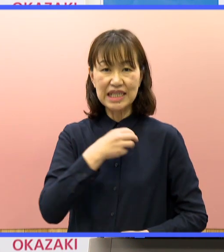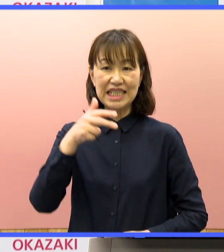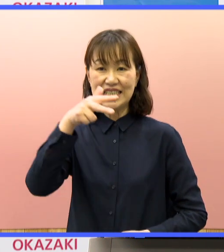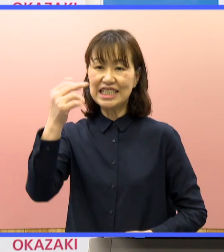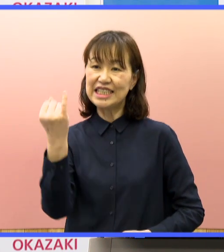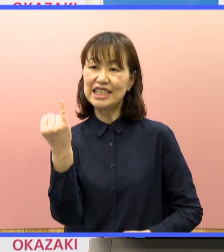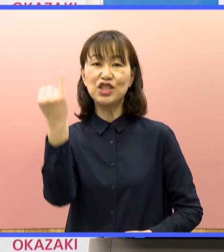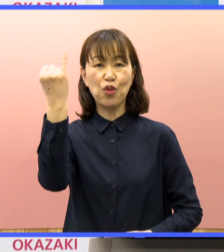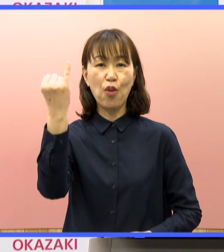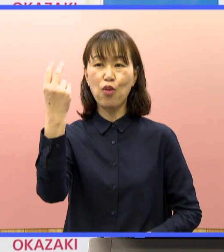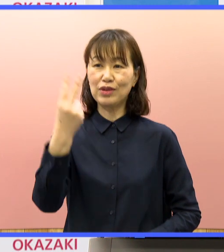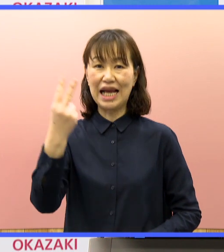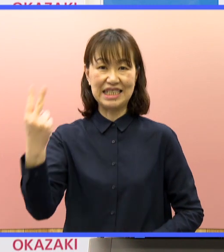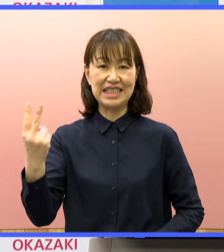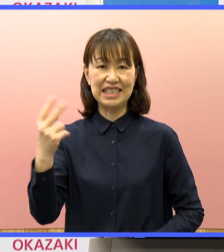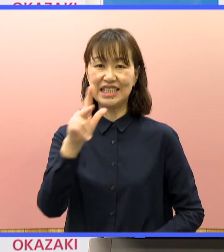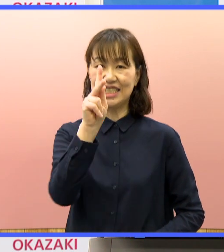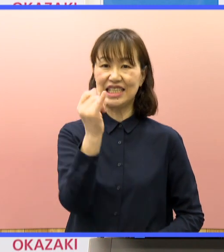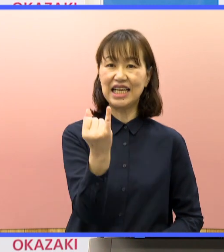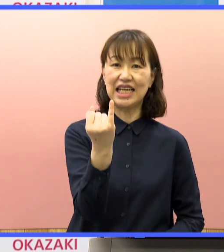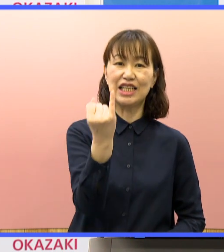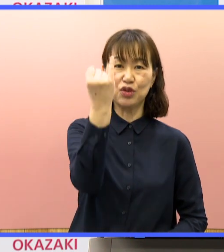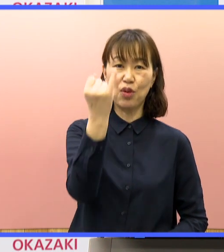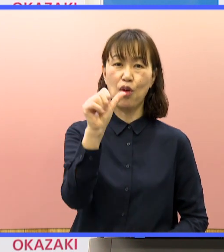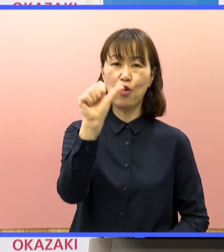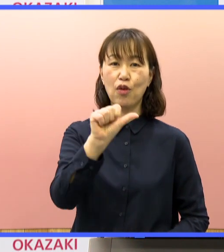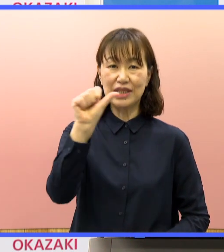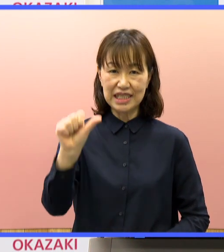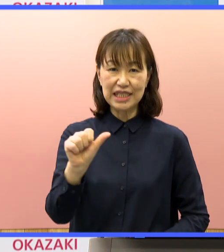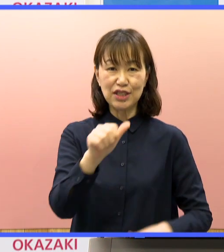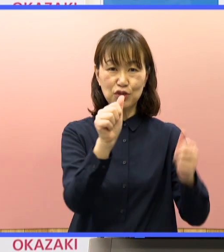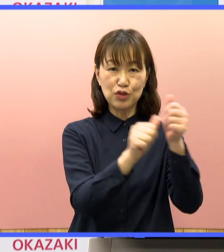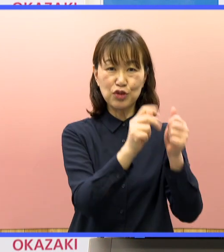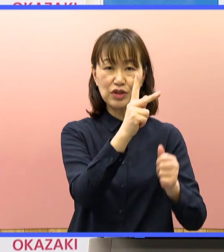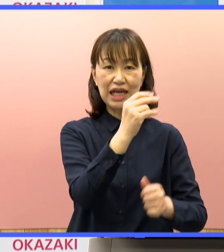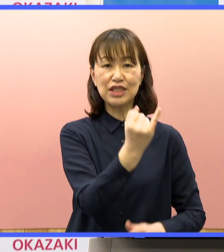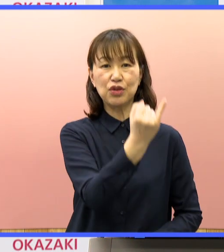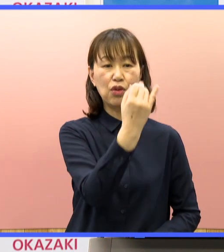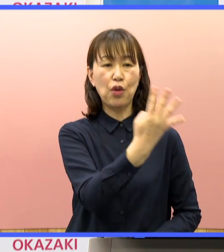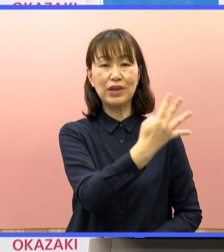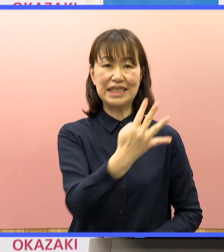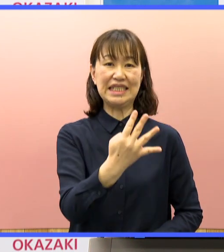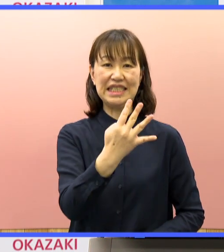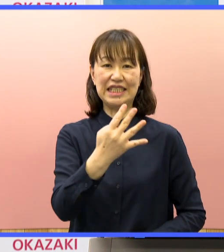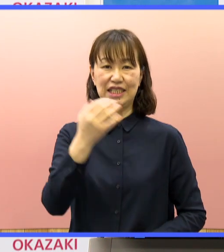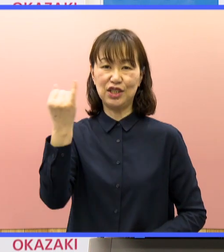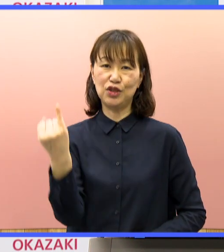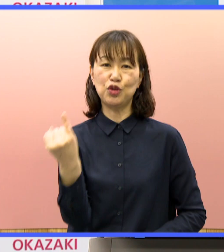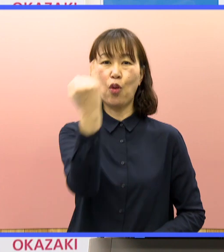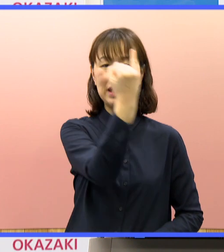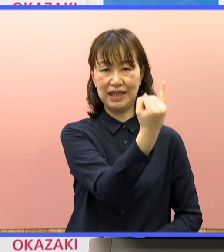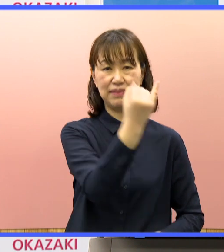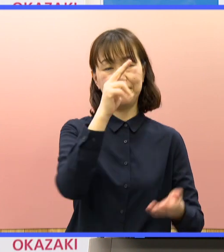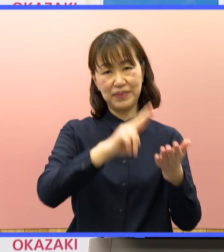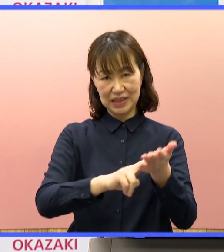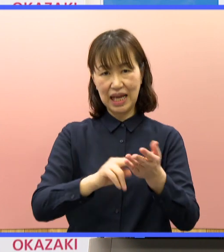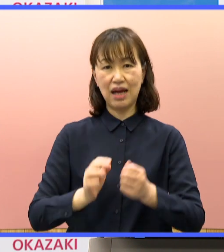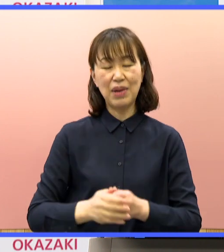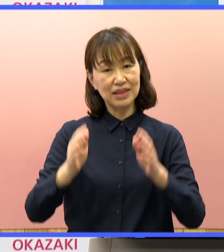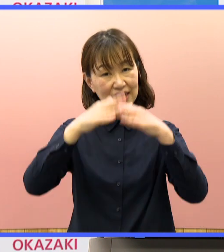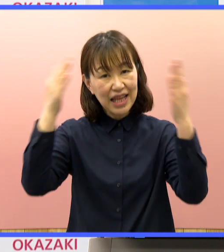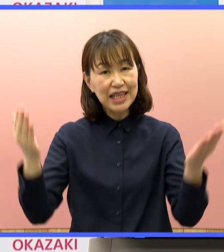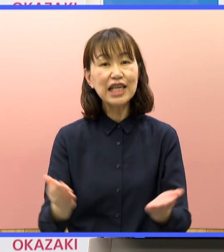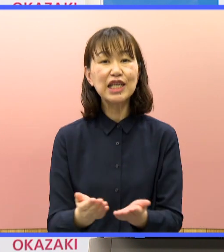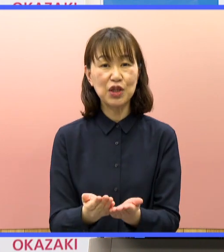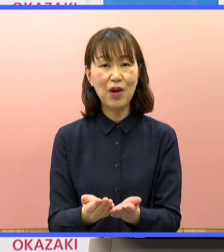に5名、副課長となる主幹級に4名を承認させております。全体的には副主幹級以上の管理職において